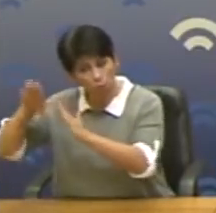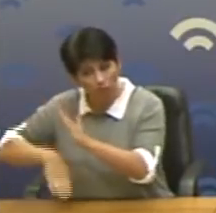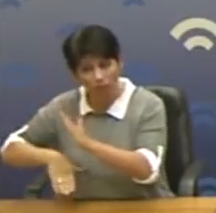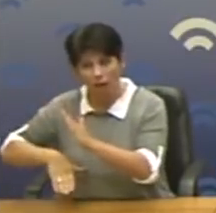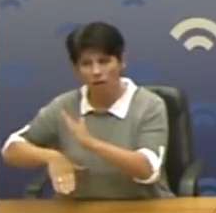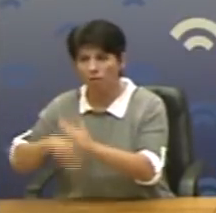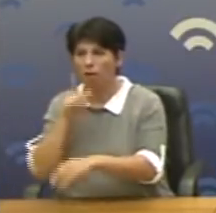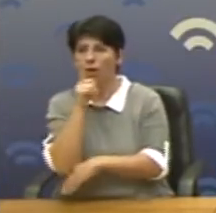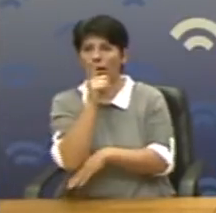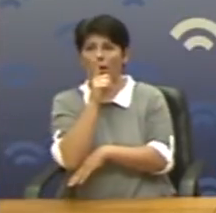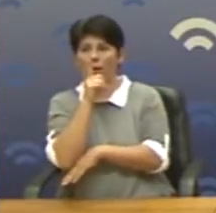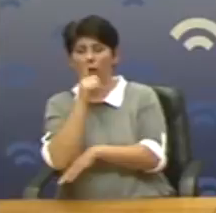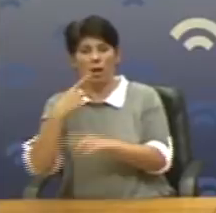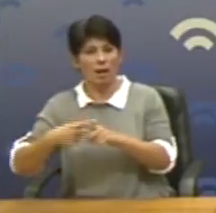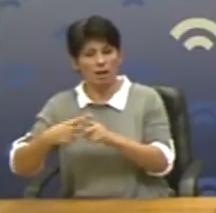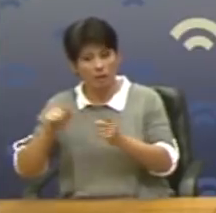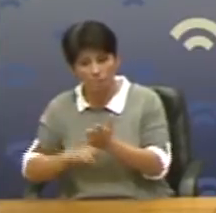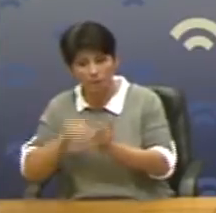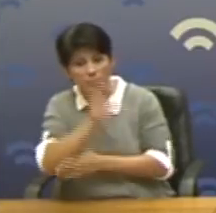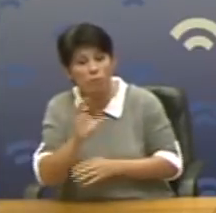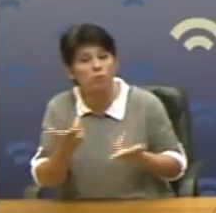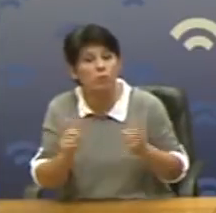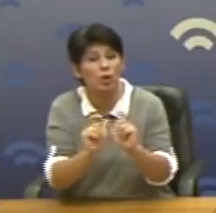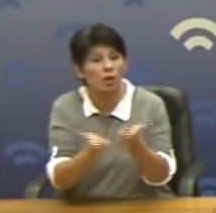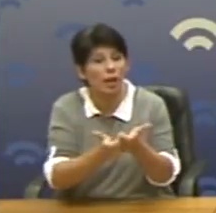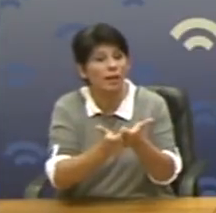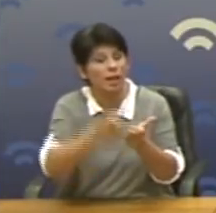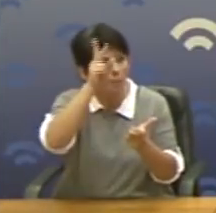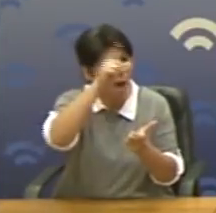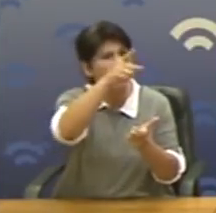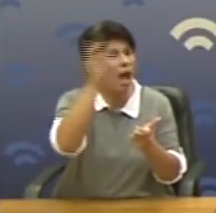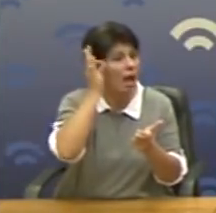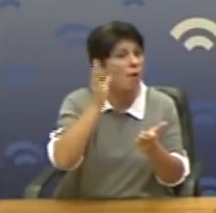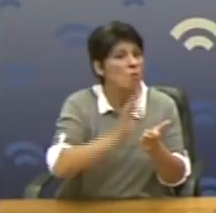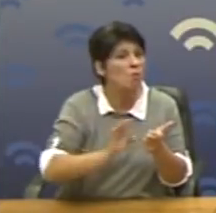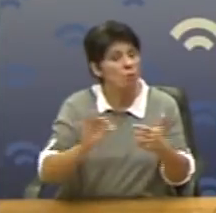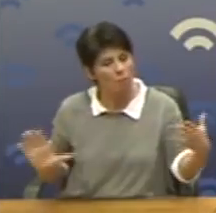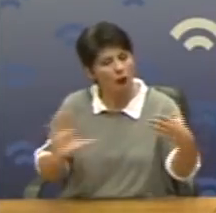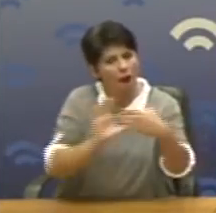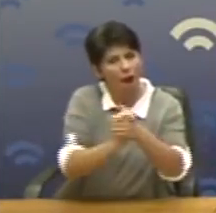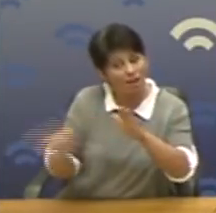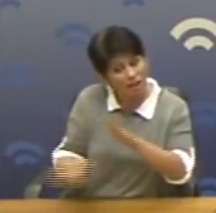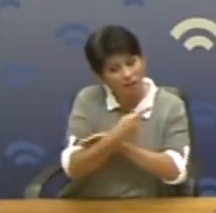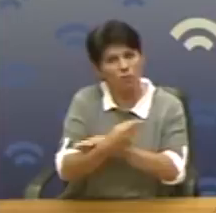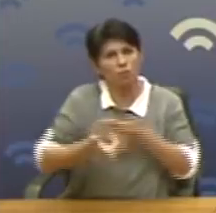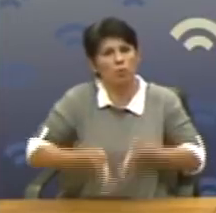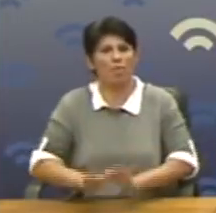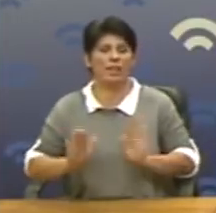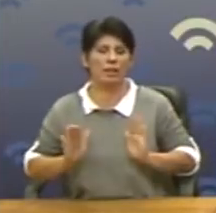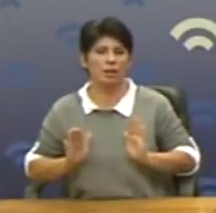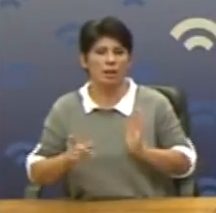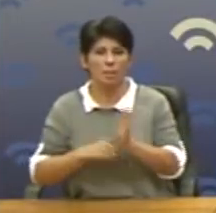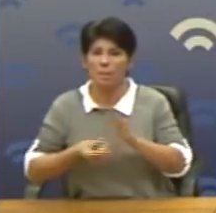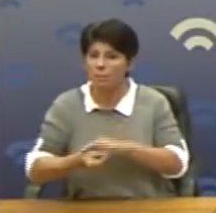στελεχωθούν επαρκώς όλες οι υπηρεσίες, οι καταβλισμοί και οι δομές που ασχολούνται με πρόσφυγες, με